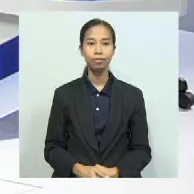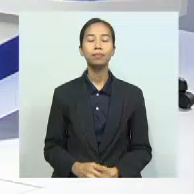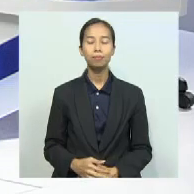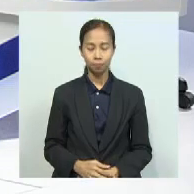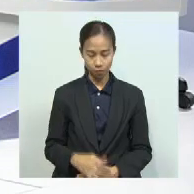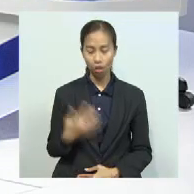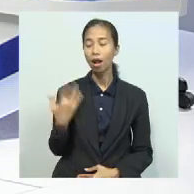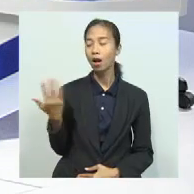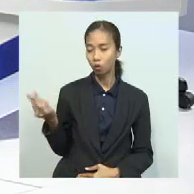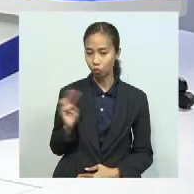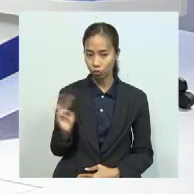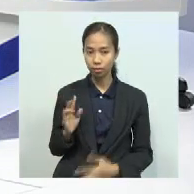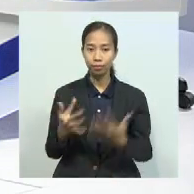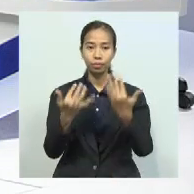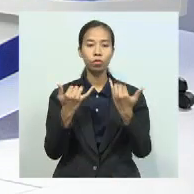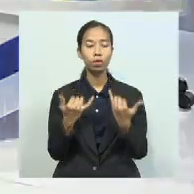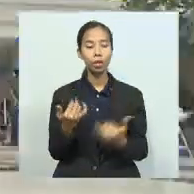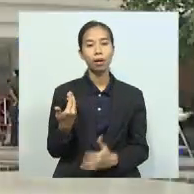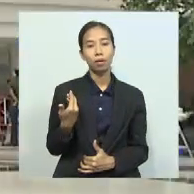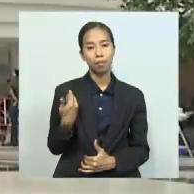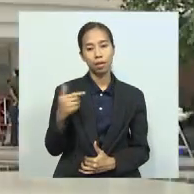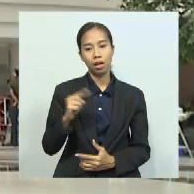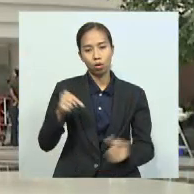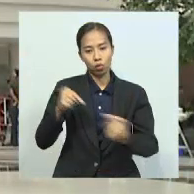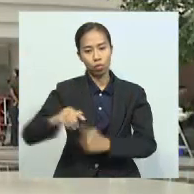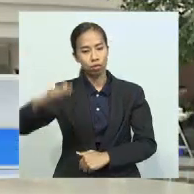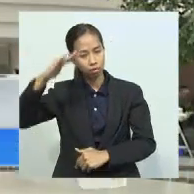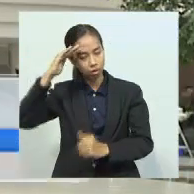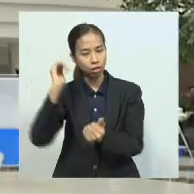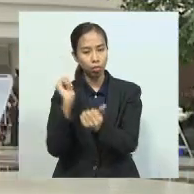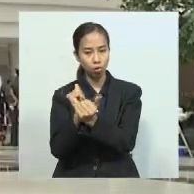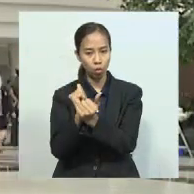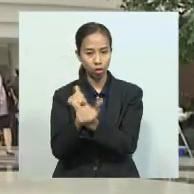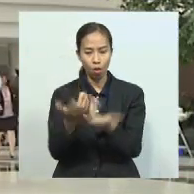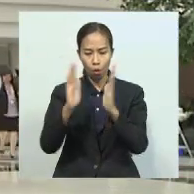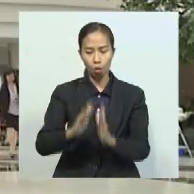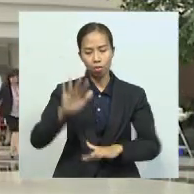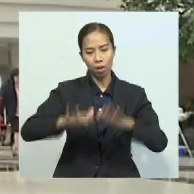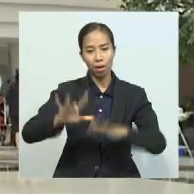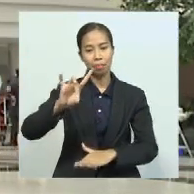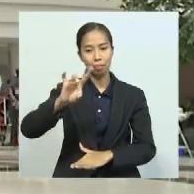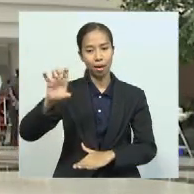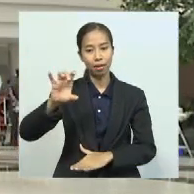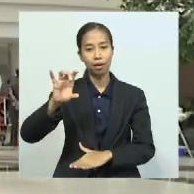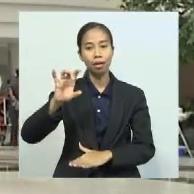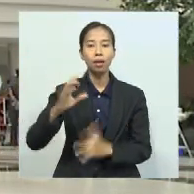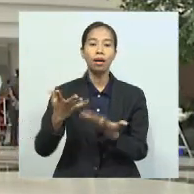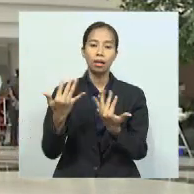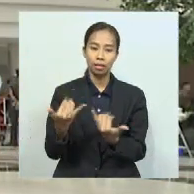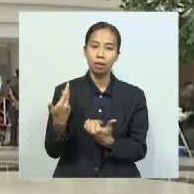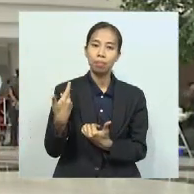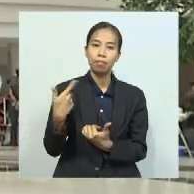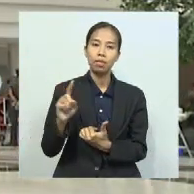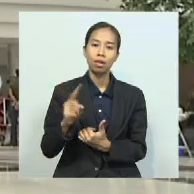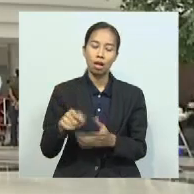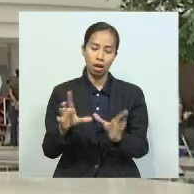คุณนิสาการคุณสุพนันท์ค่ะโดยในวันนี้มีการวางกำลังเจ้าหน้าที่ตำรวจประมาณ8กองร้อยดูแลรอบพื้นที่นะคะและห้ามชุมนุมใน